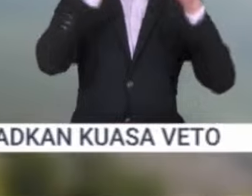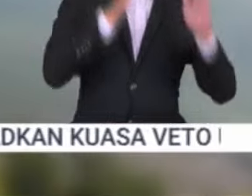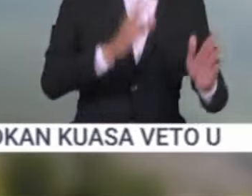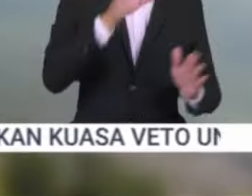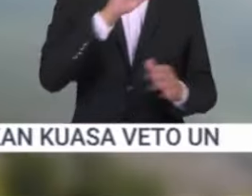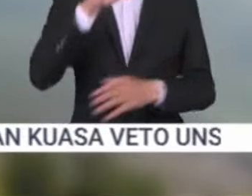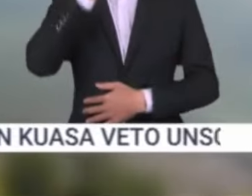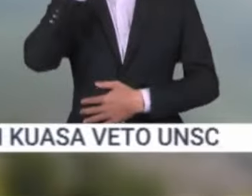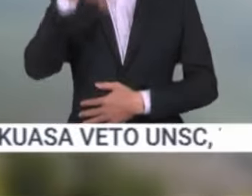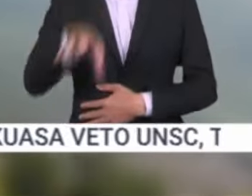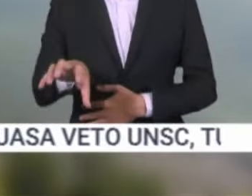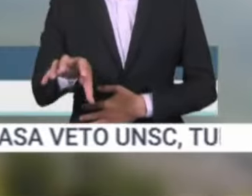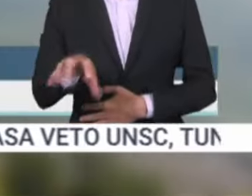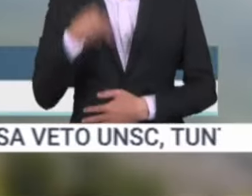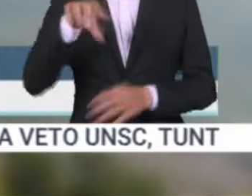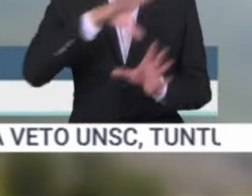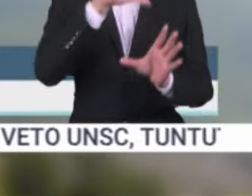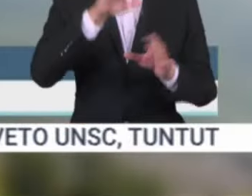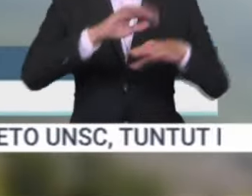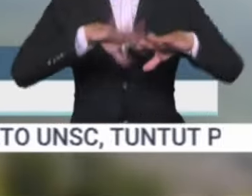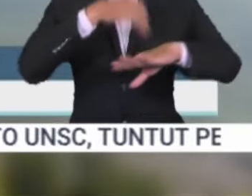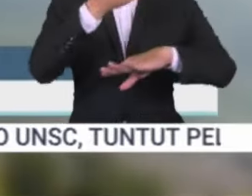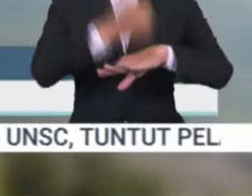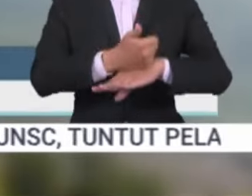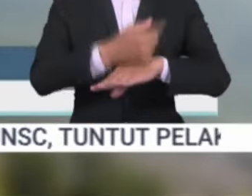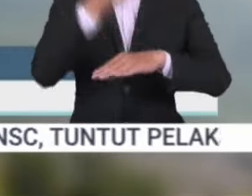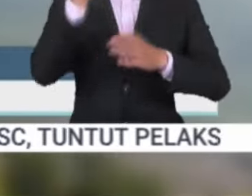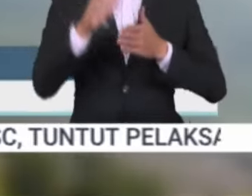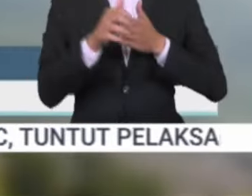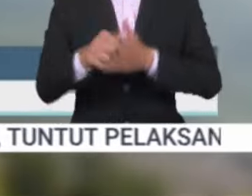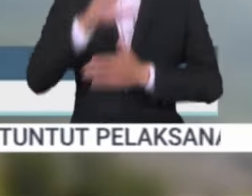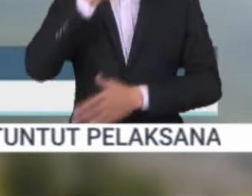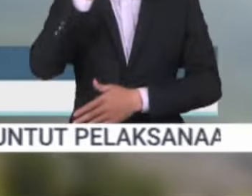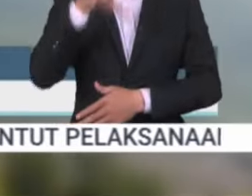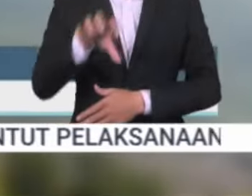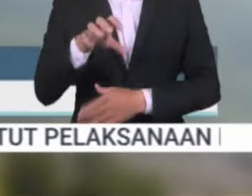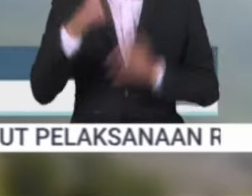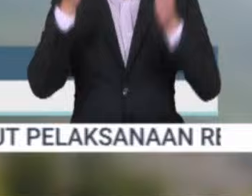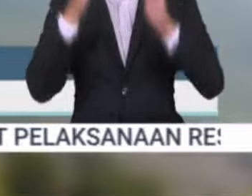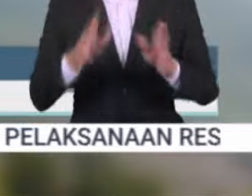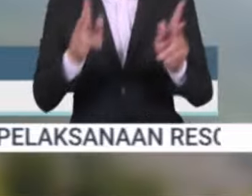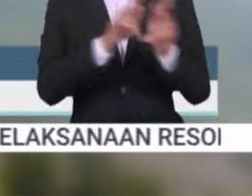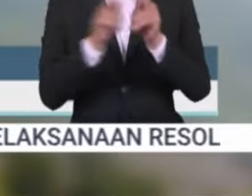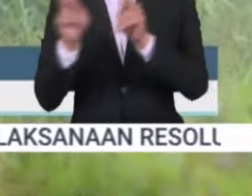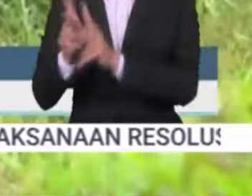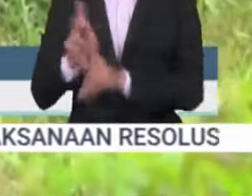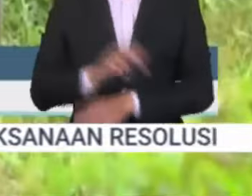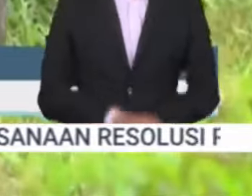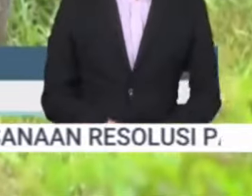dan gajah. Ini termasuk menubuhkan pengiring gajah dalam kalangan warga kampung.